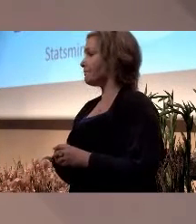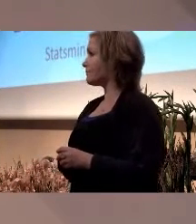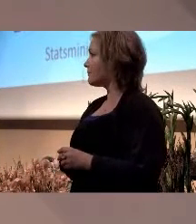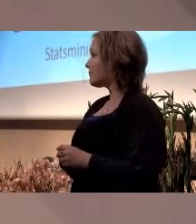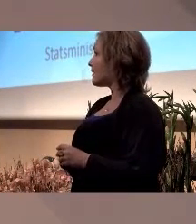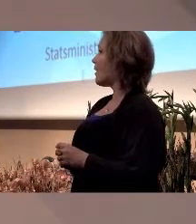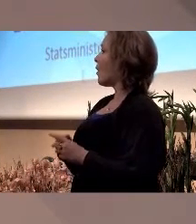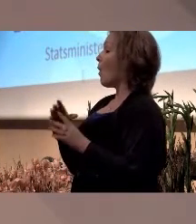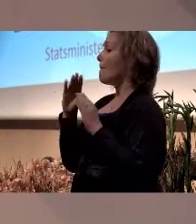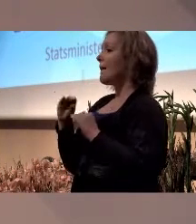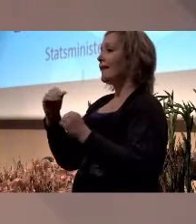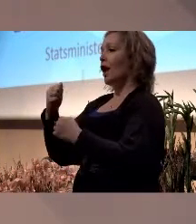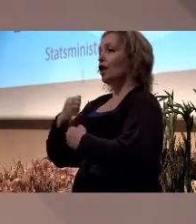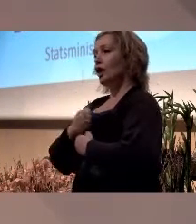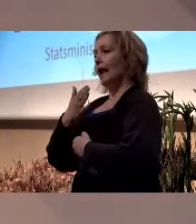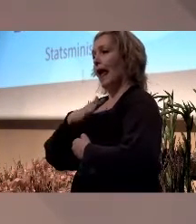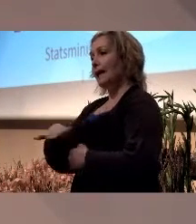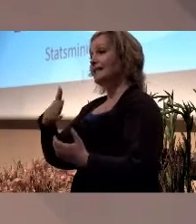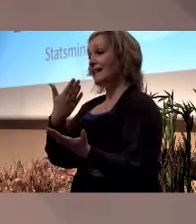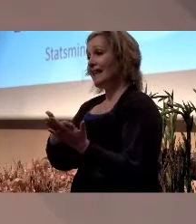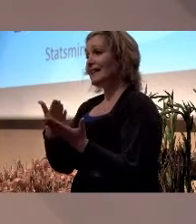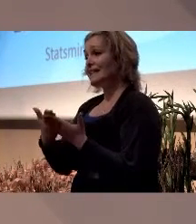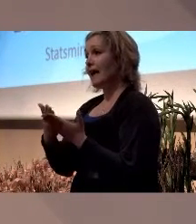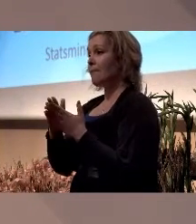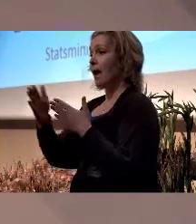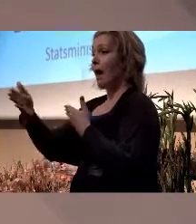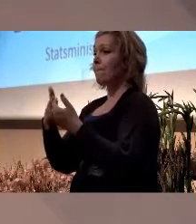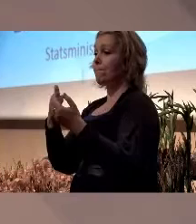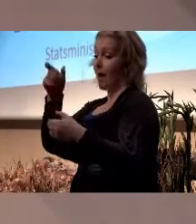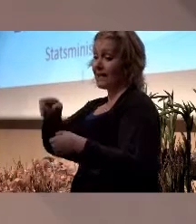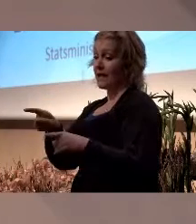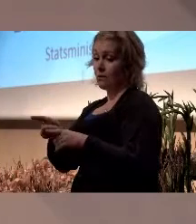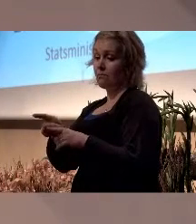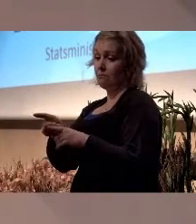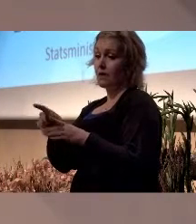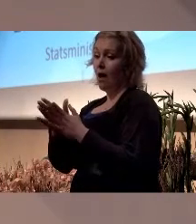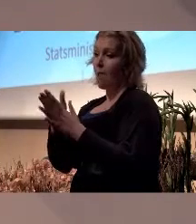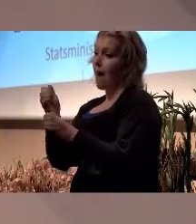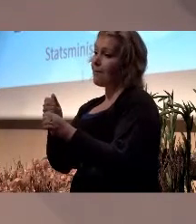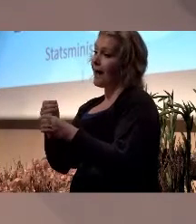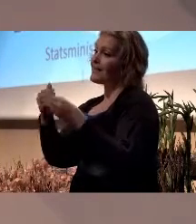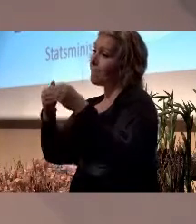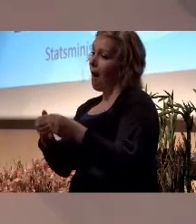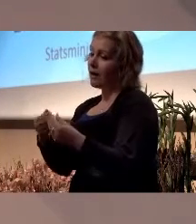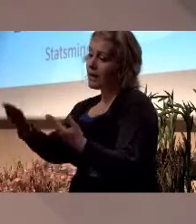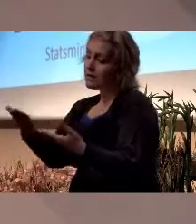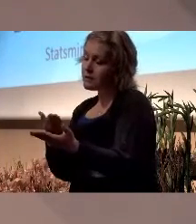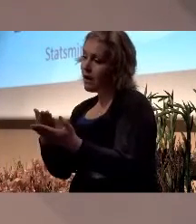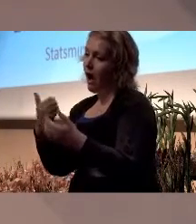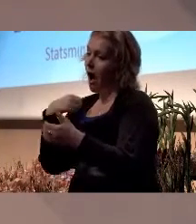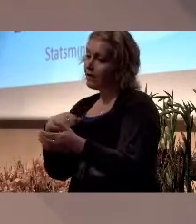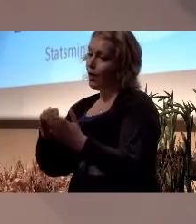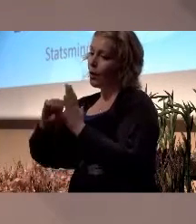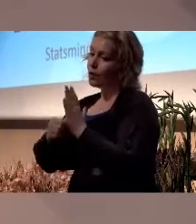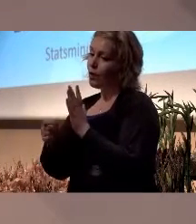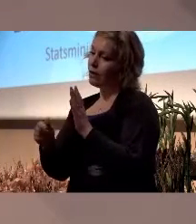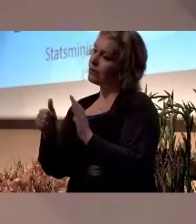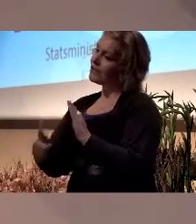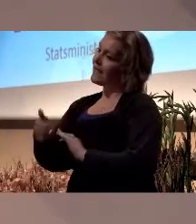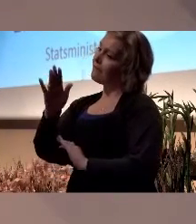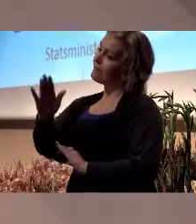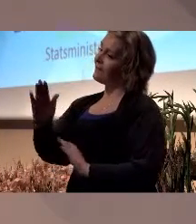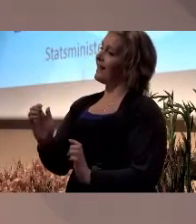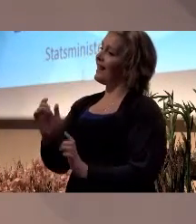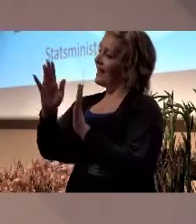Og et bedre, tryggere helsetjeneste med pasienten som likeverdig samarbeidspartner, som tar ansvar, har kontroll og som er sjef i sitt eget